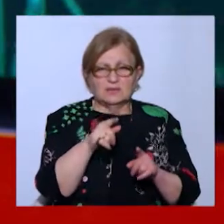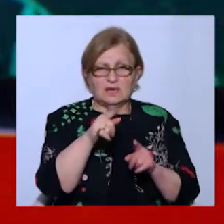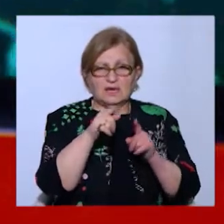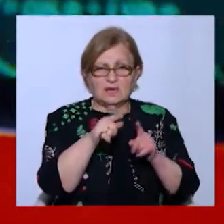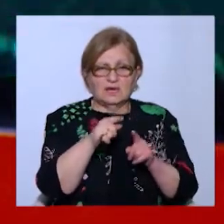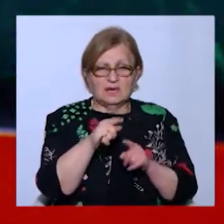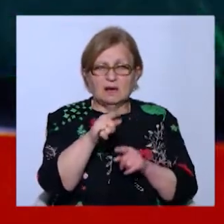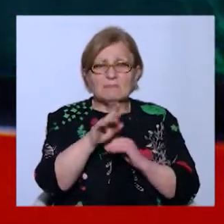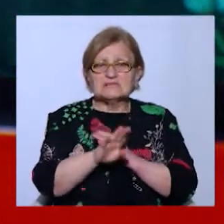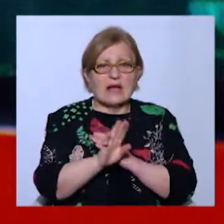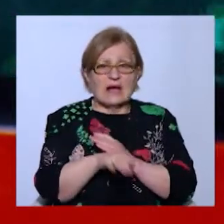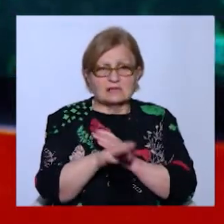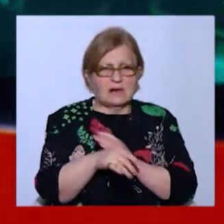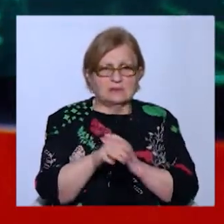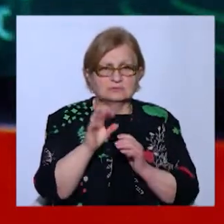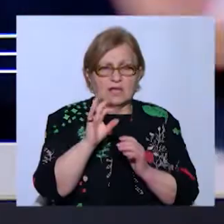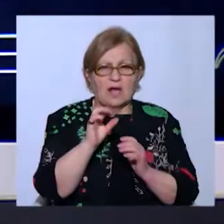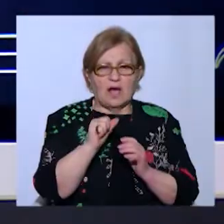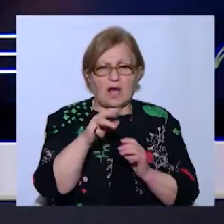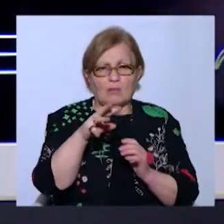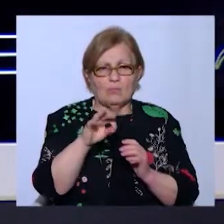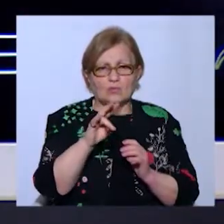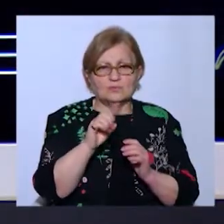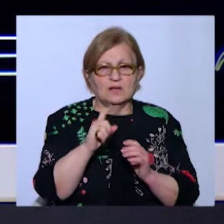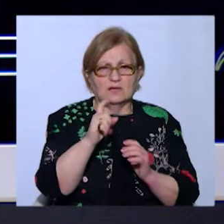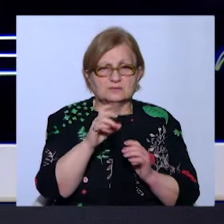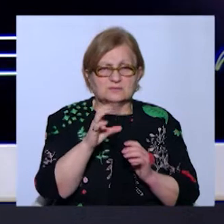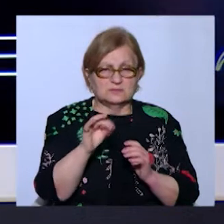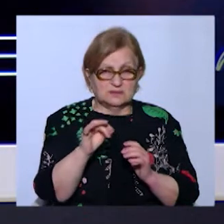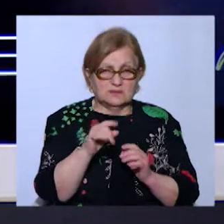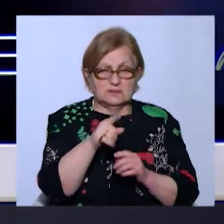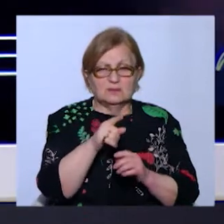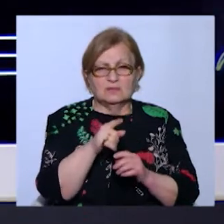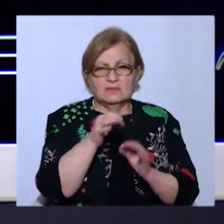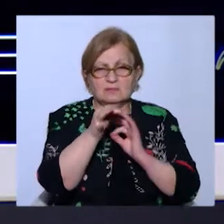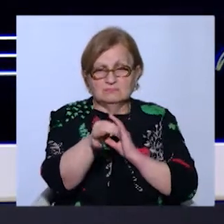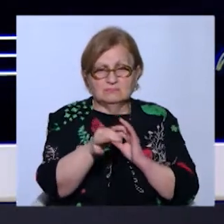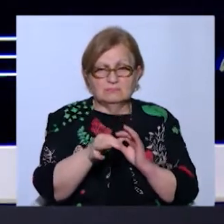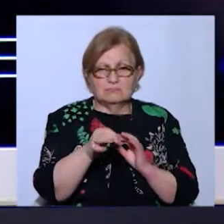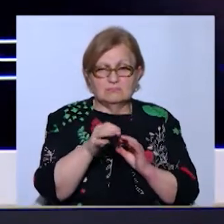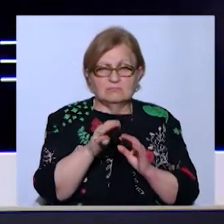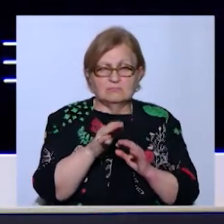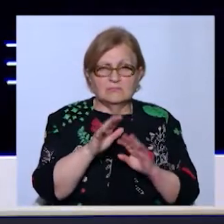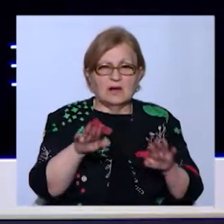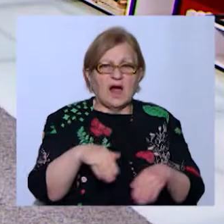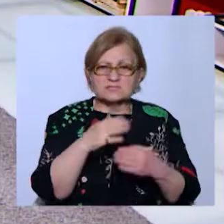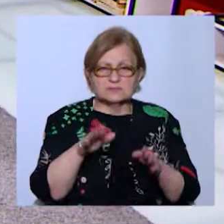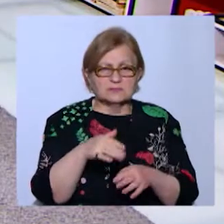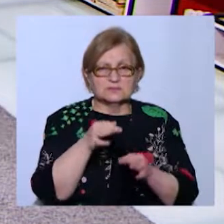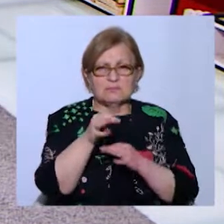განტოლებას ამონახსნი არ აქვს. Და შესაბამისად ამ შეკითხვის პასუხი არის რომ ამ განტოლებას აქვს არც ერთი